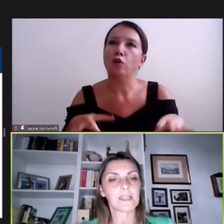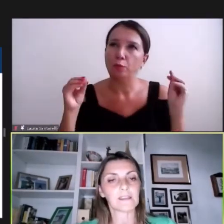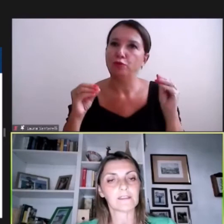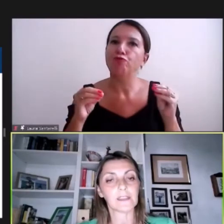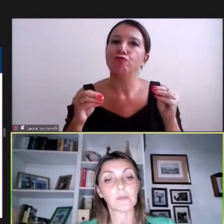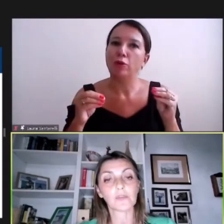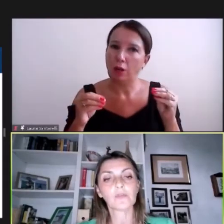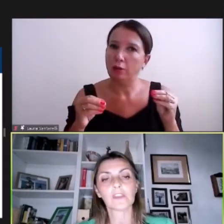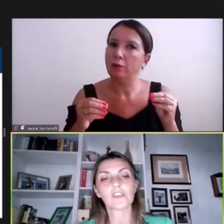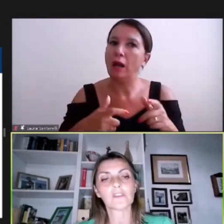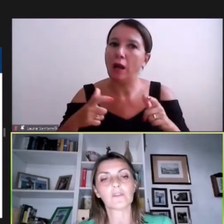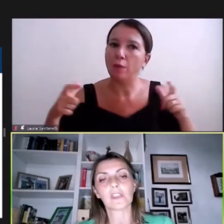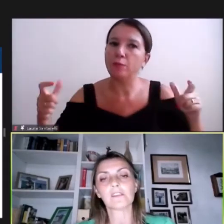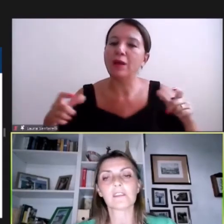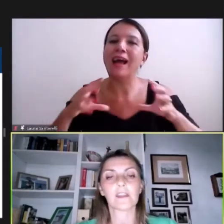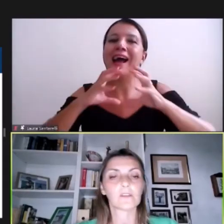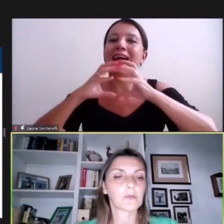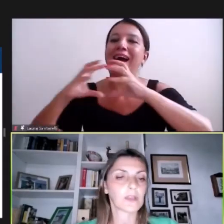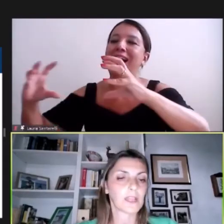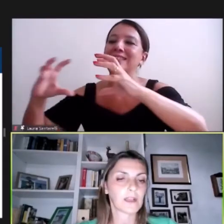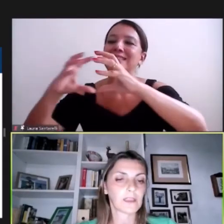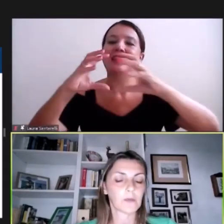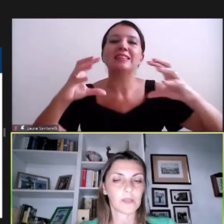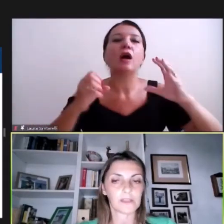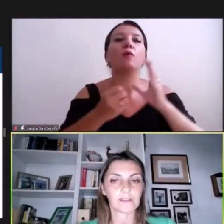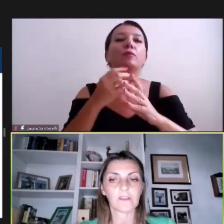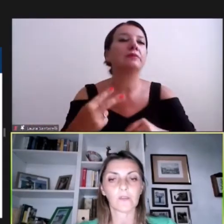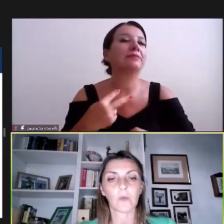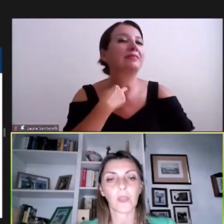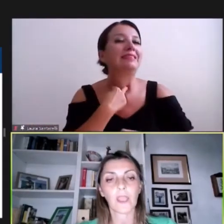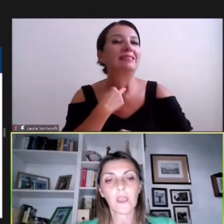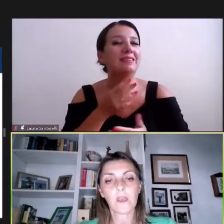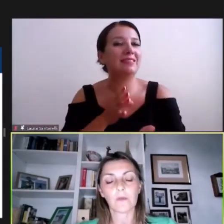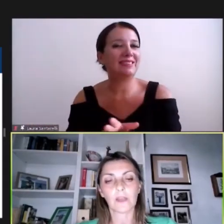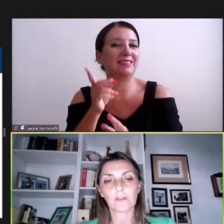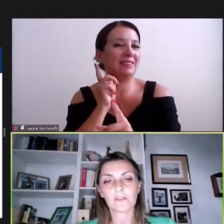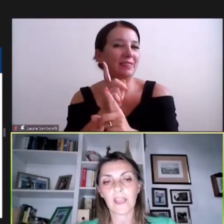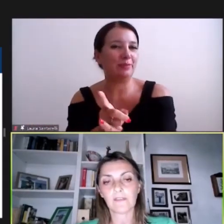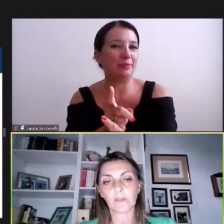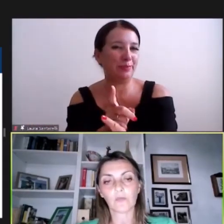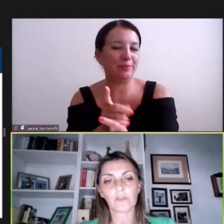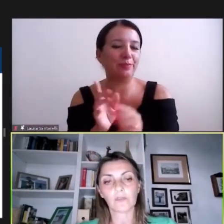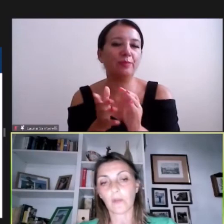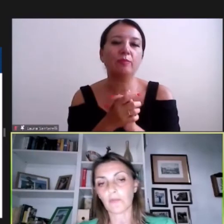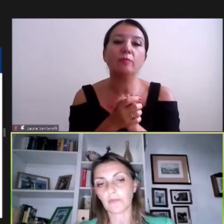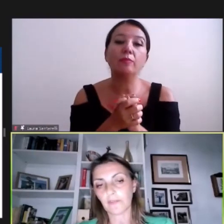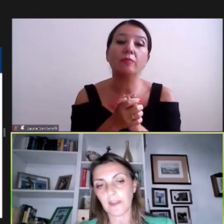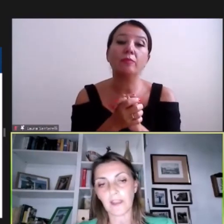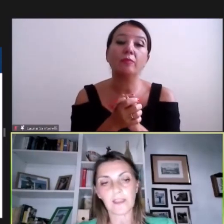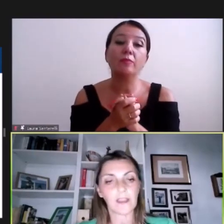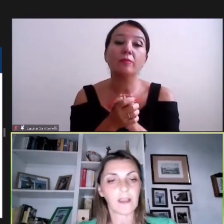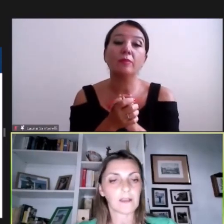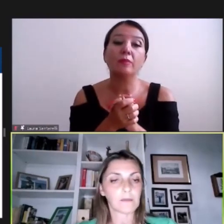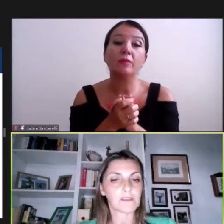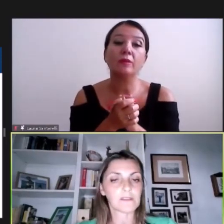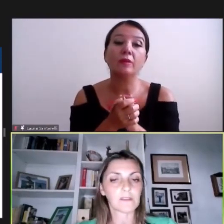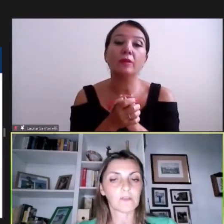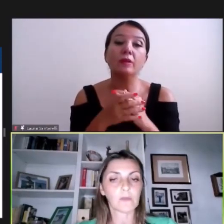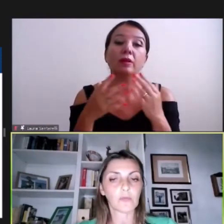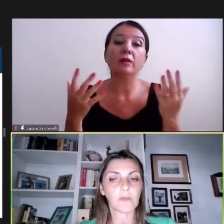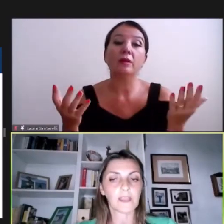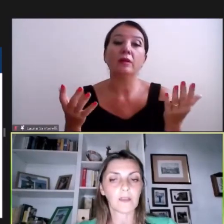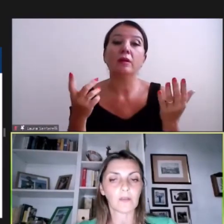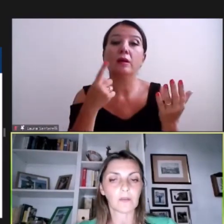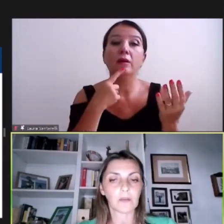e le aziende produttrici si orienteranno in quella direzione. Una grossa leva su questo la può fare anche